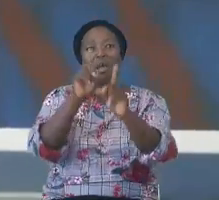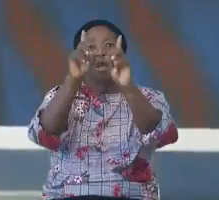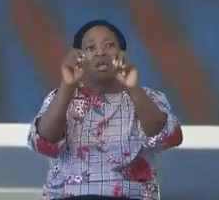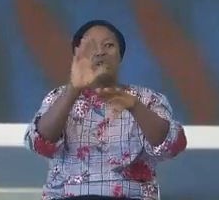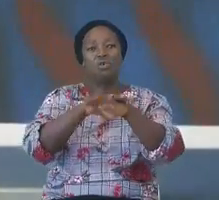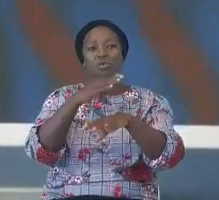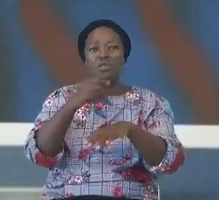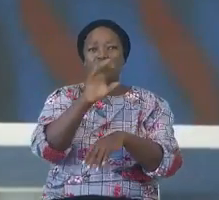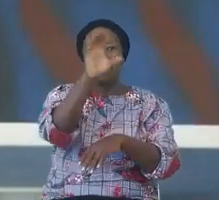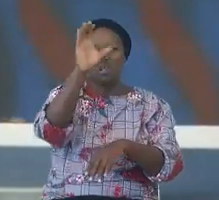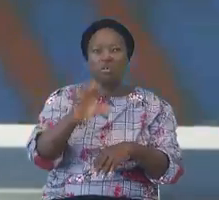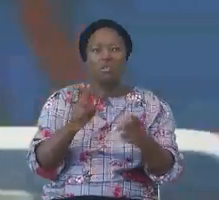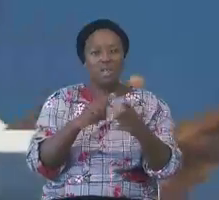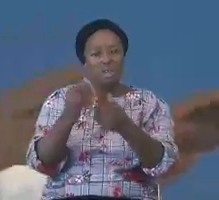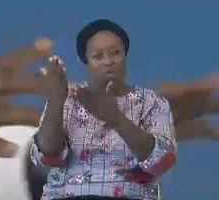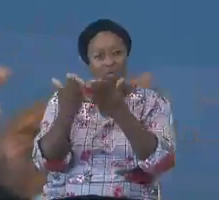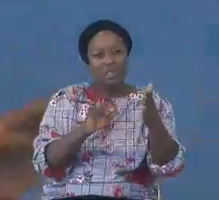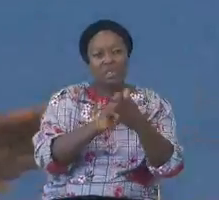était suspendu sur la croix.